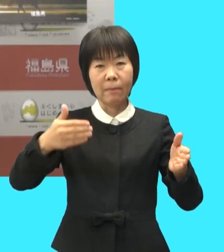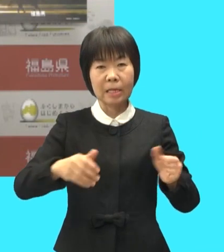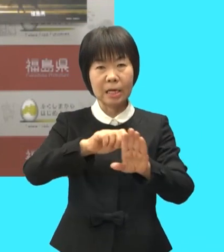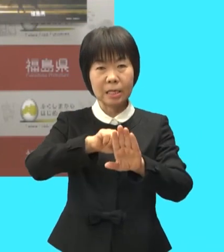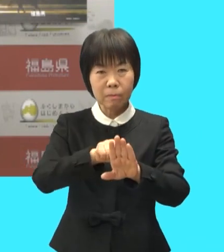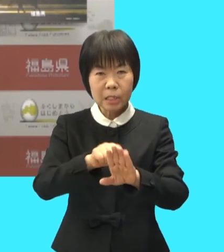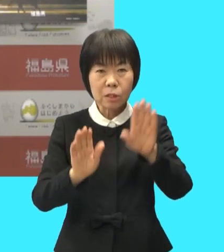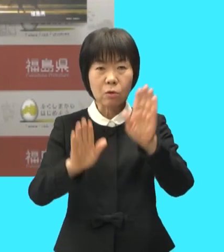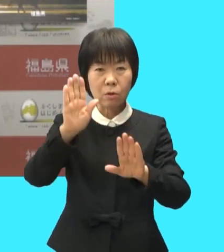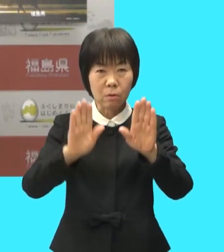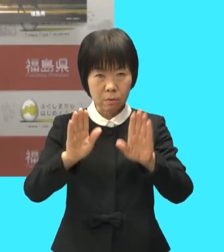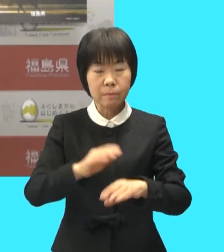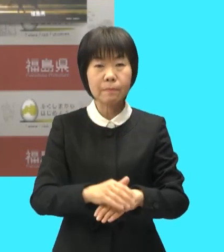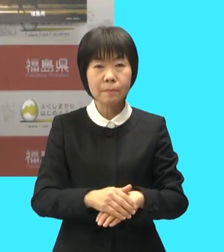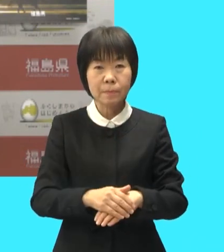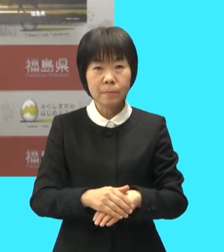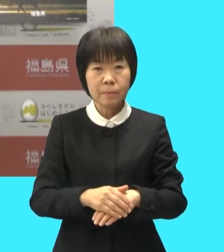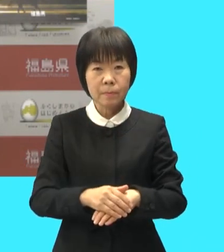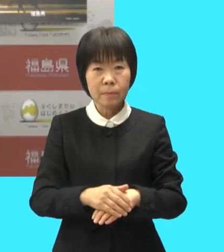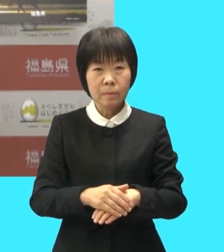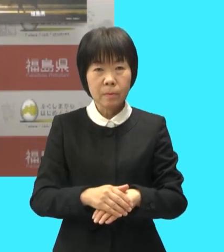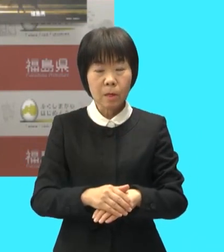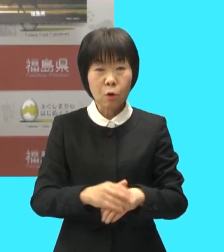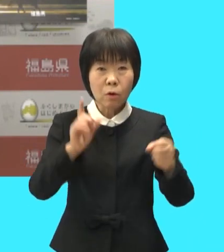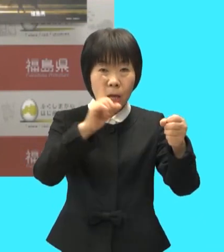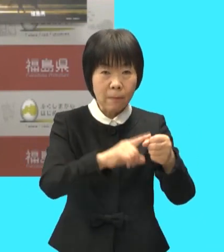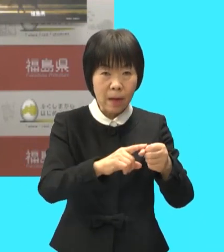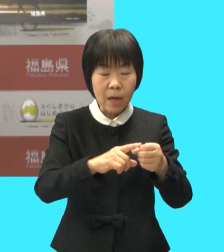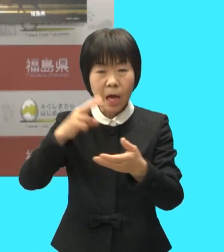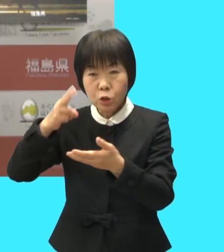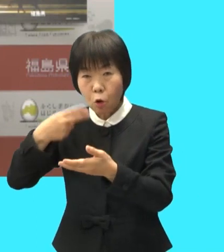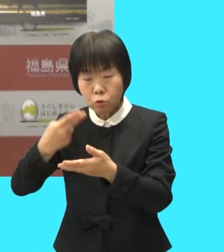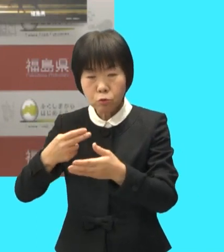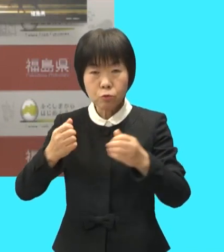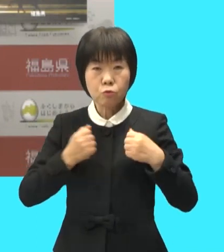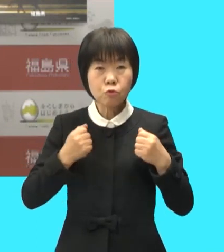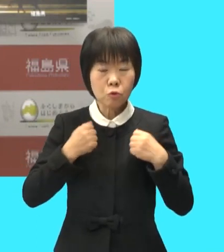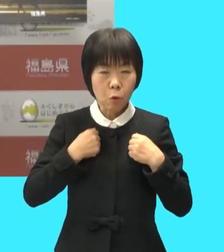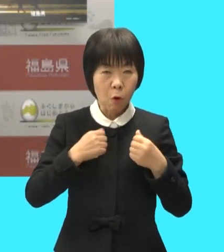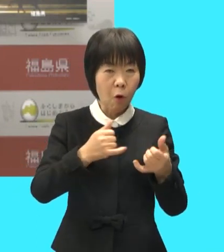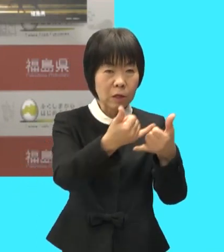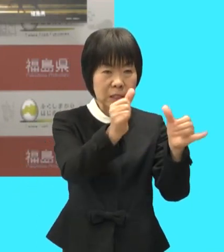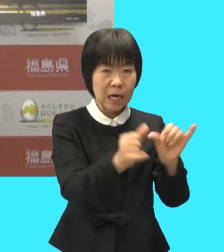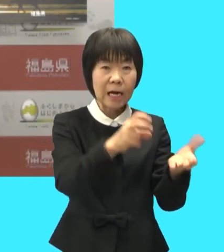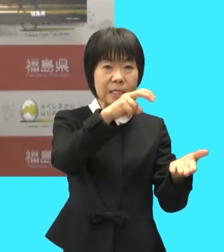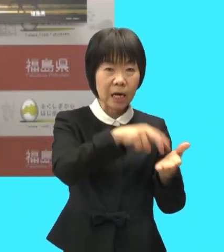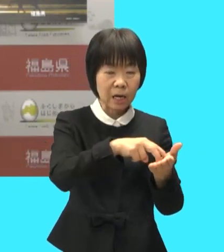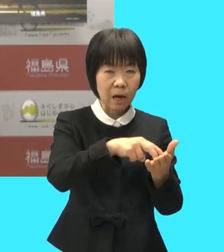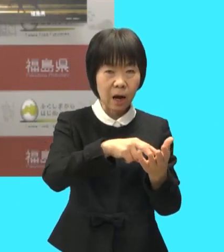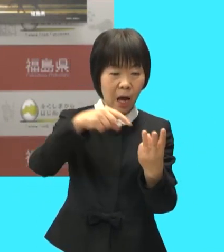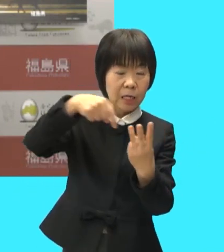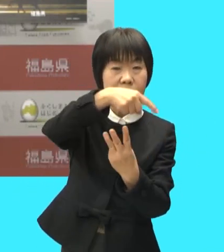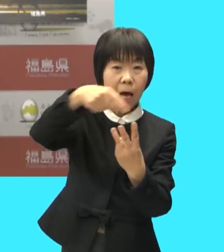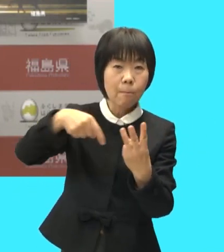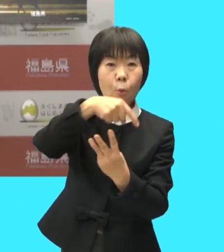厳しい状況にあります。このため食・運動・社会参加、この三